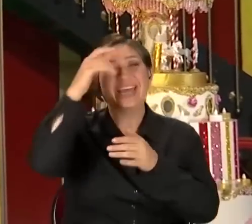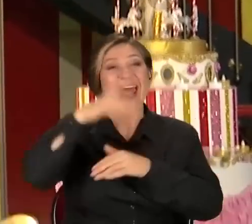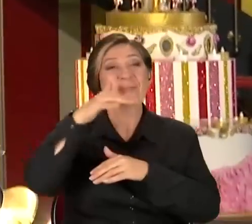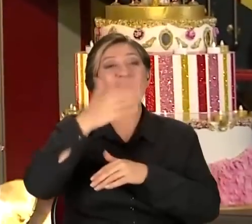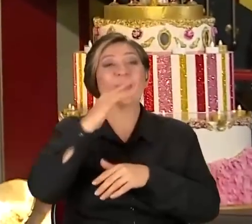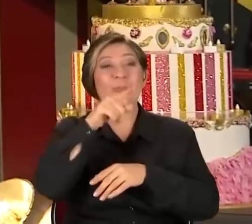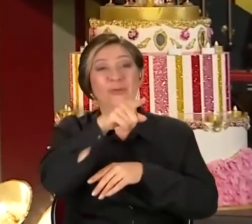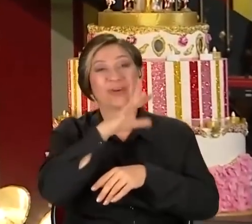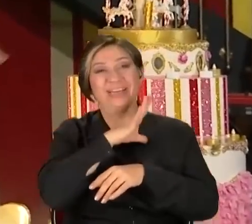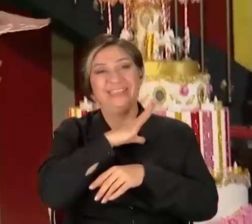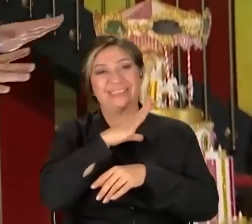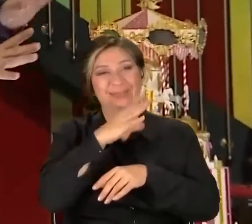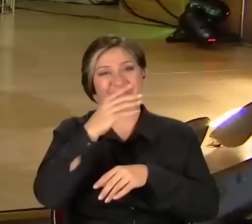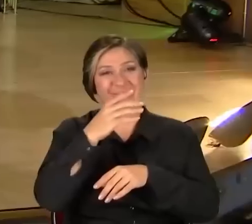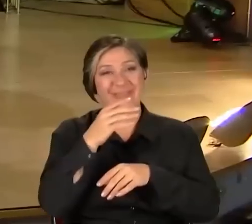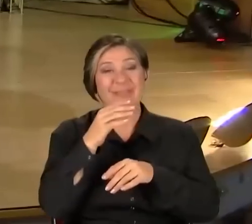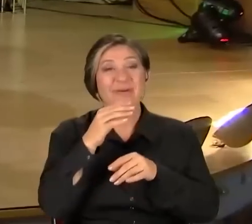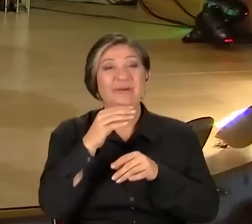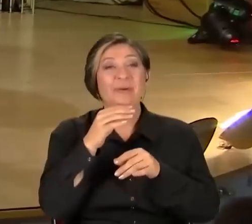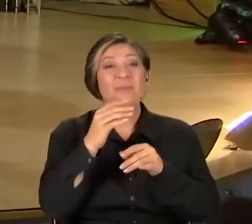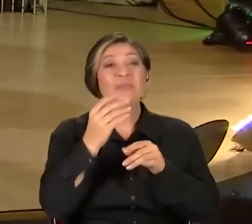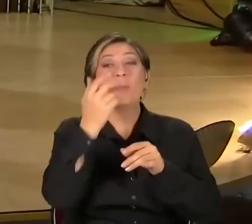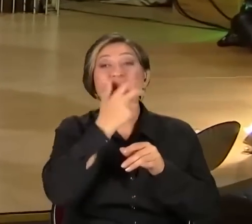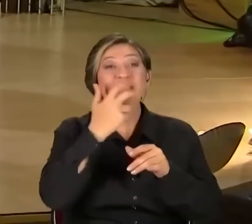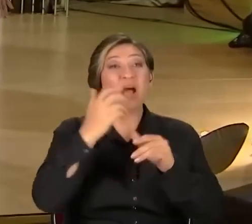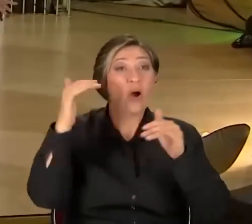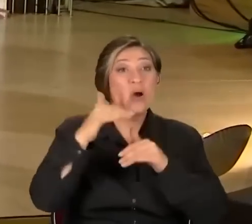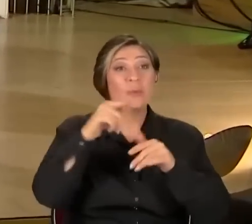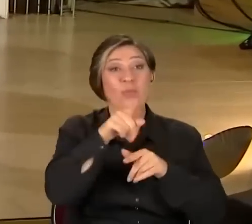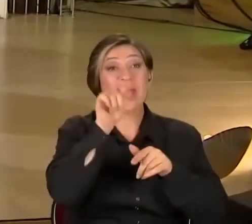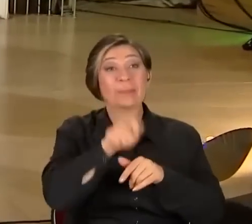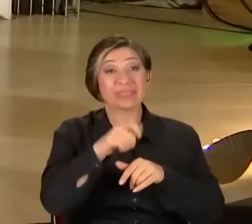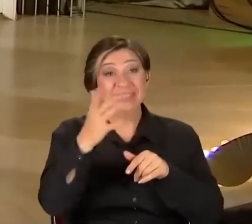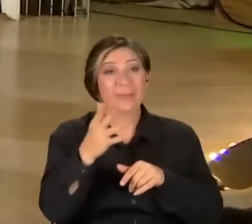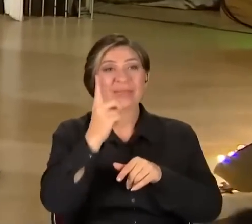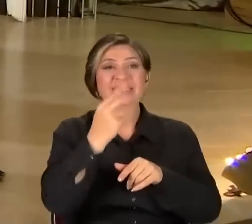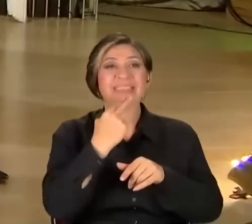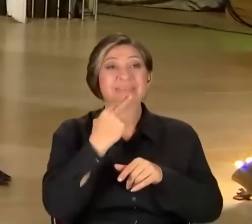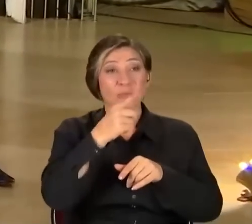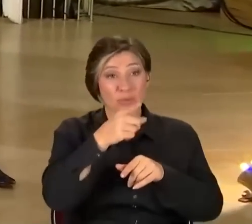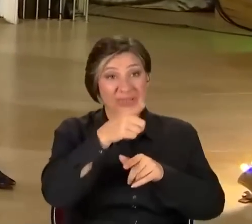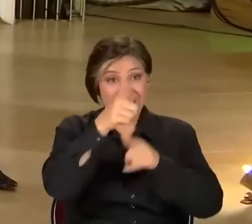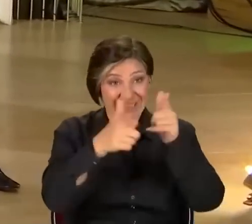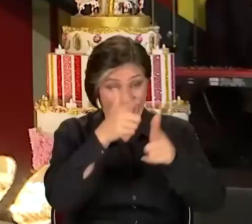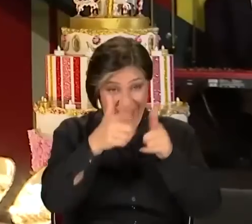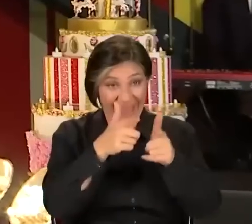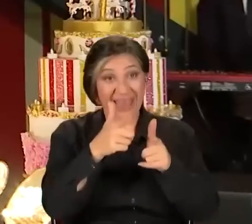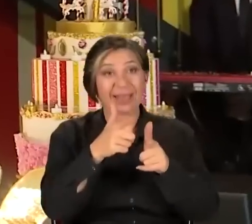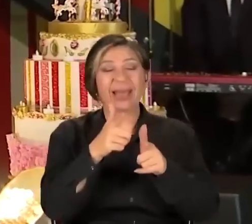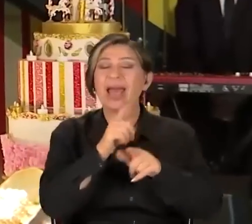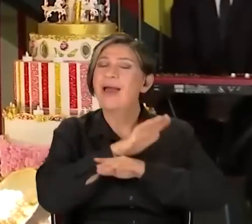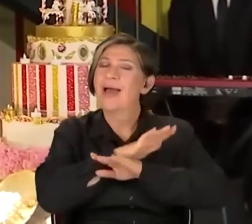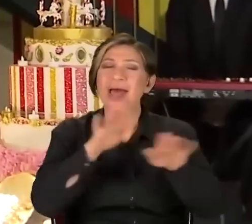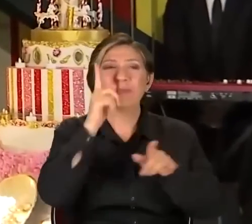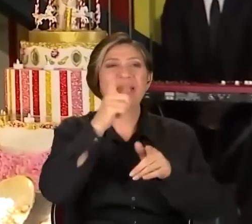genelde şu var yani parçanın şeyi ne olursa olsun şunu yaptığın zaman bir kız da bunu çek bir kız da bunu çek